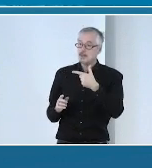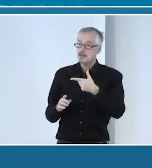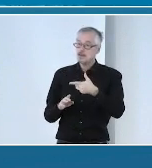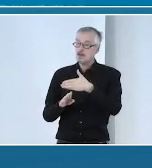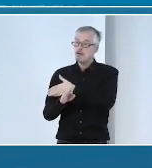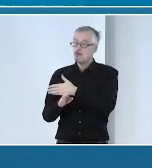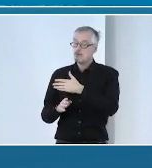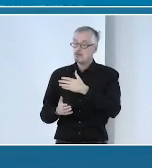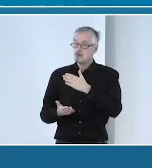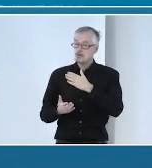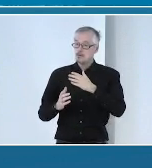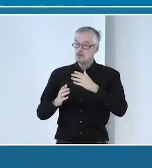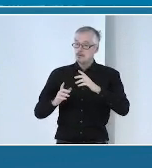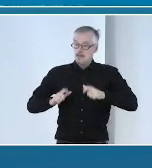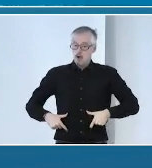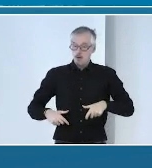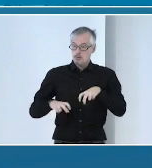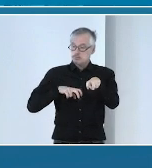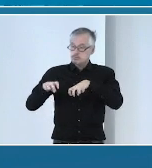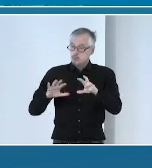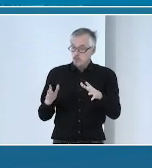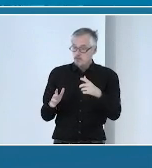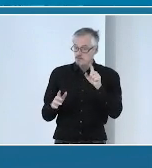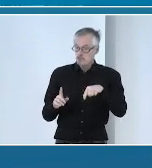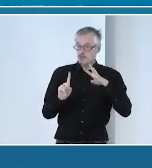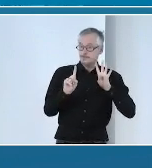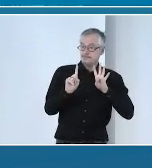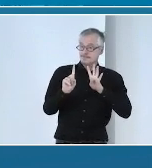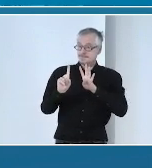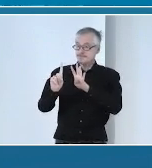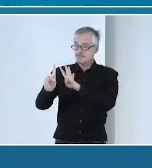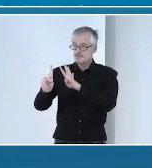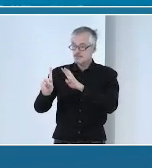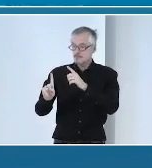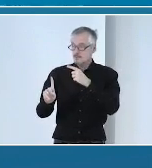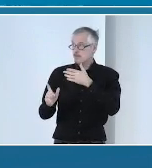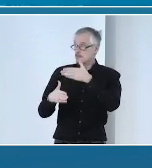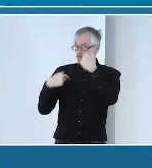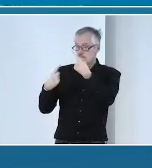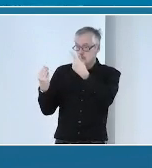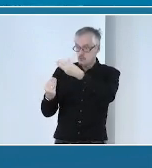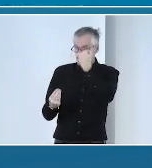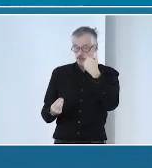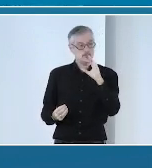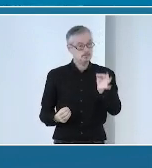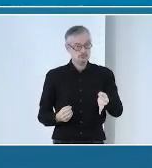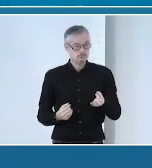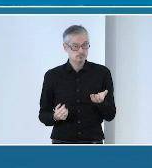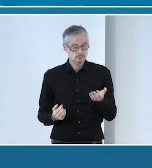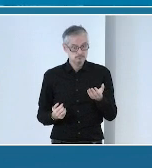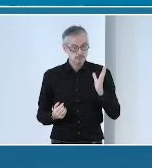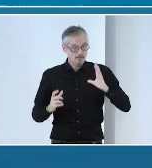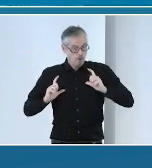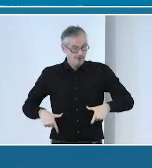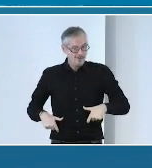vous aperceviez de ça. Ça veut dire qu'ils suivaient de manière systématique sans comprendre? Exactement. Ils suivaient